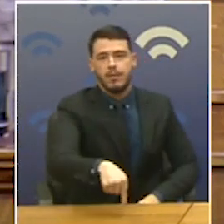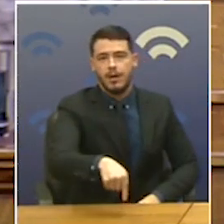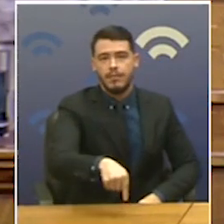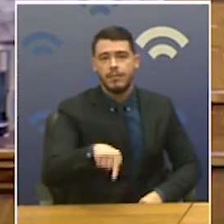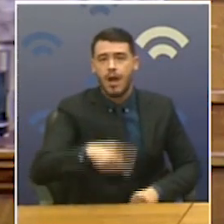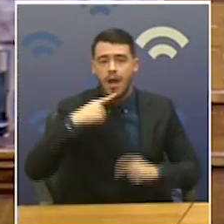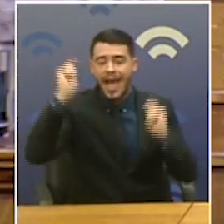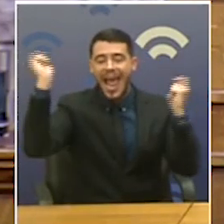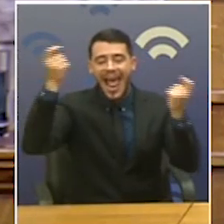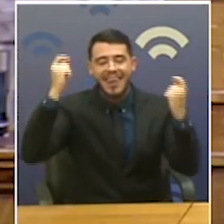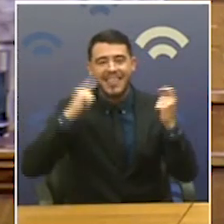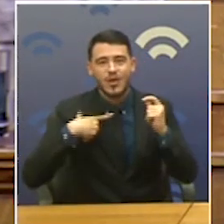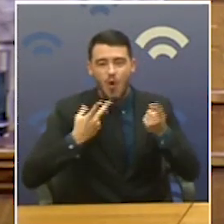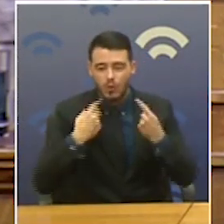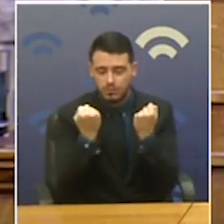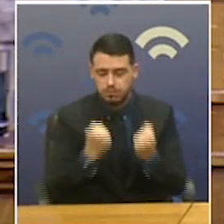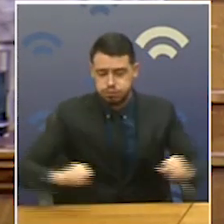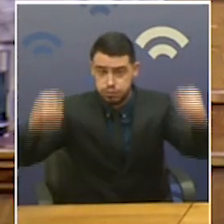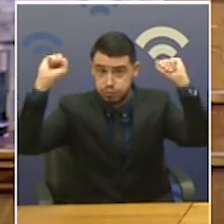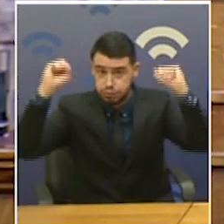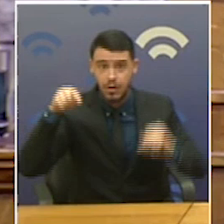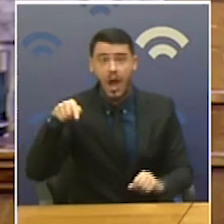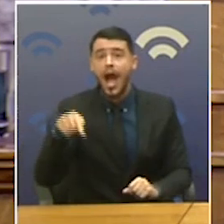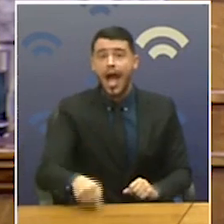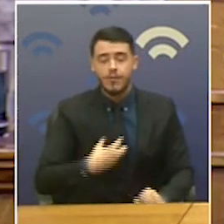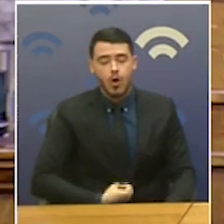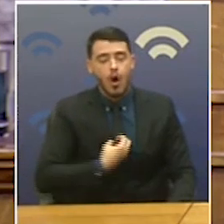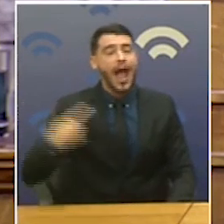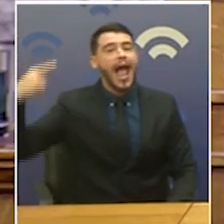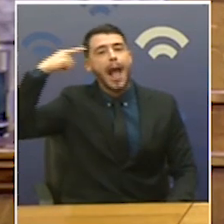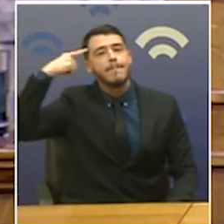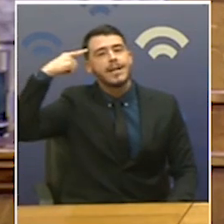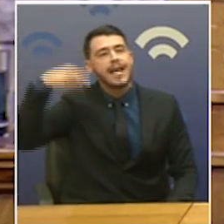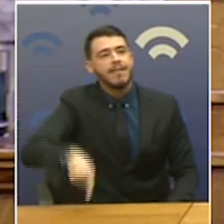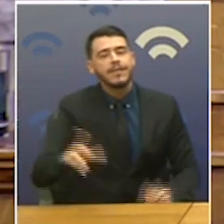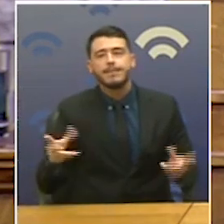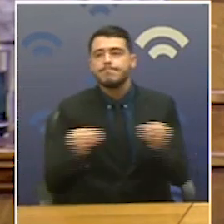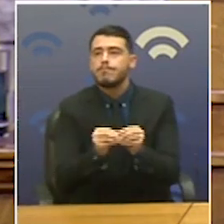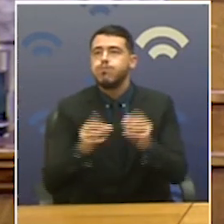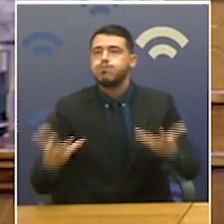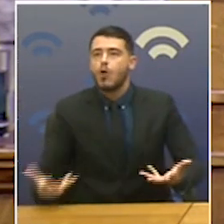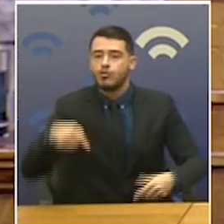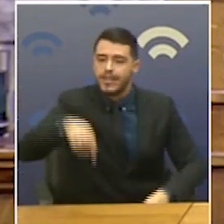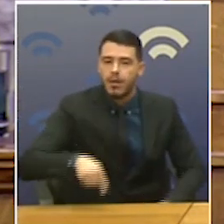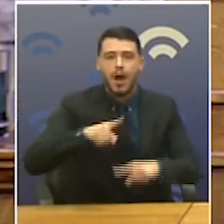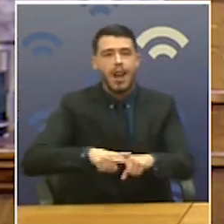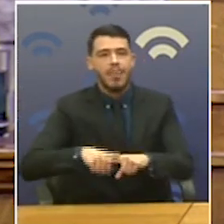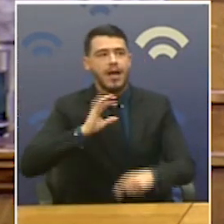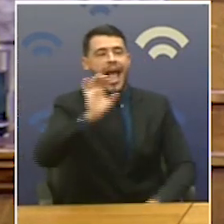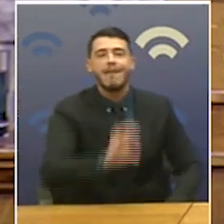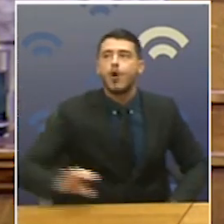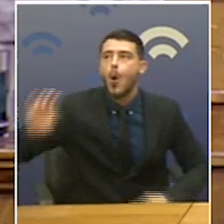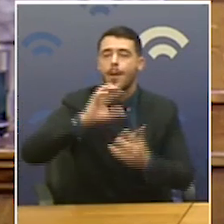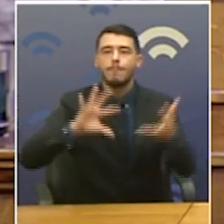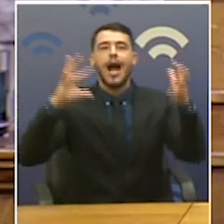να επανατοποθετηθεί ως δυναμικό συμβάν με μια εμβέλεια ευρωπαϊκή παγκόσμια, ως ορόσημο ρήξης